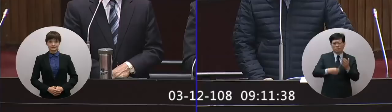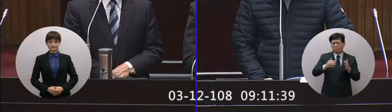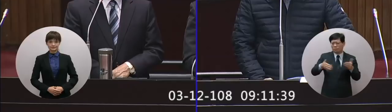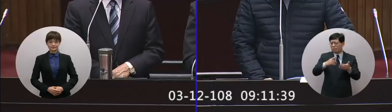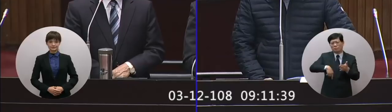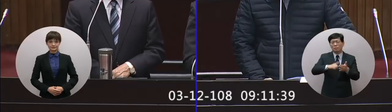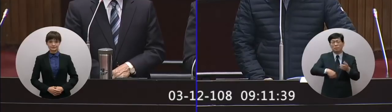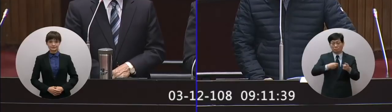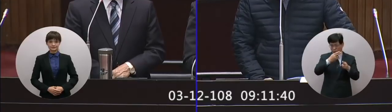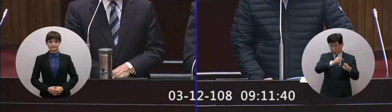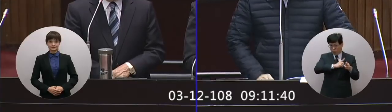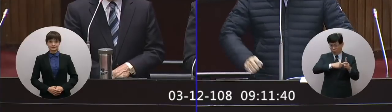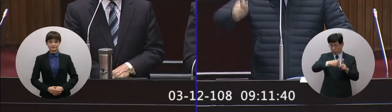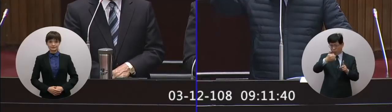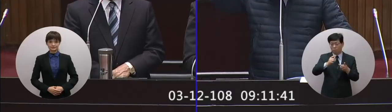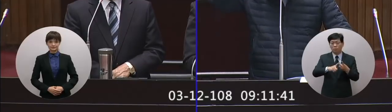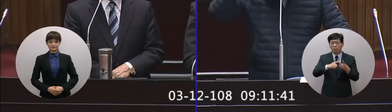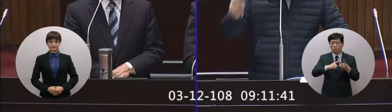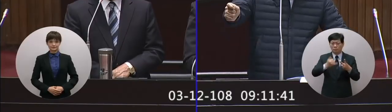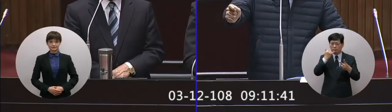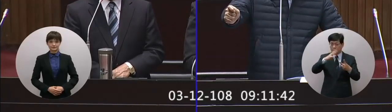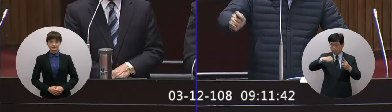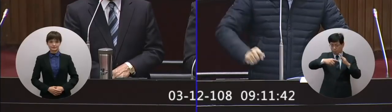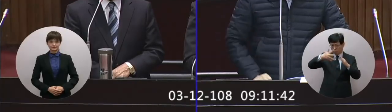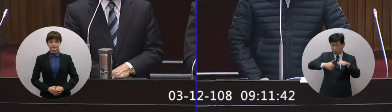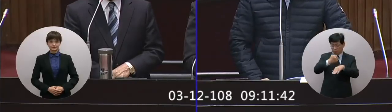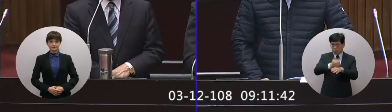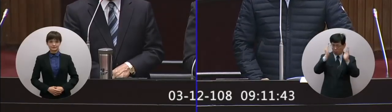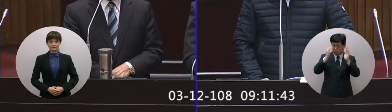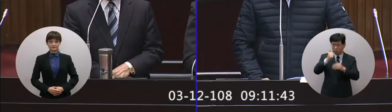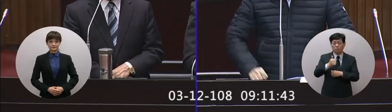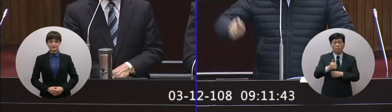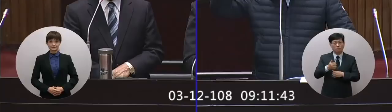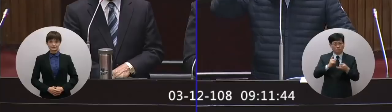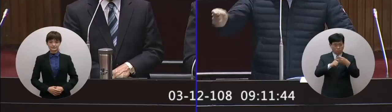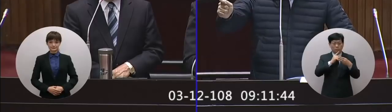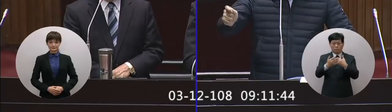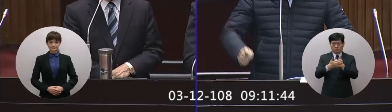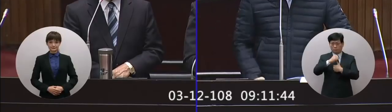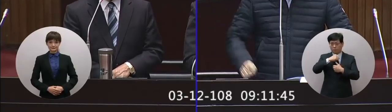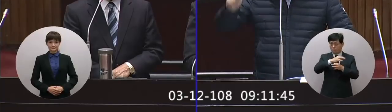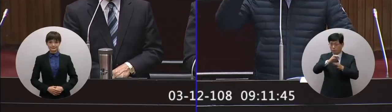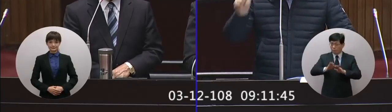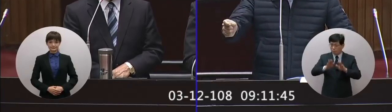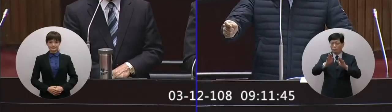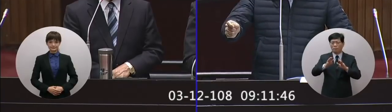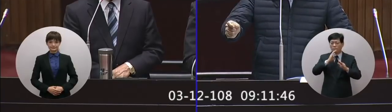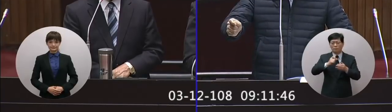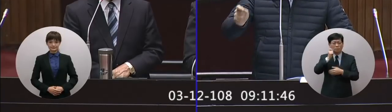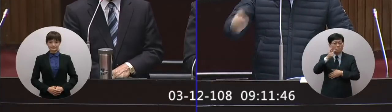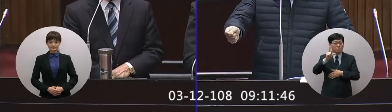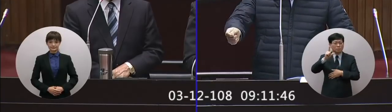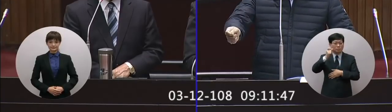长的执行力，我也相信院长希望把这个院长做好，最重要的是把台湾经济做好，尤其改善低